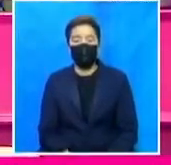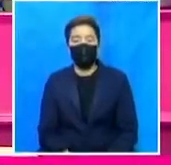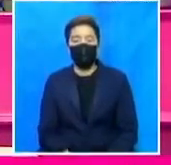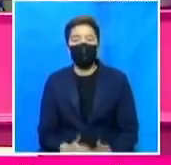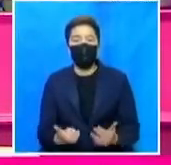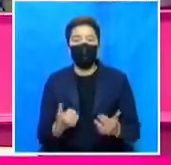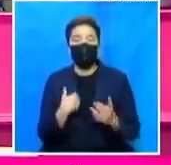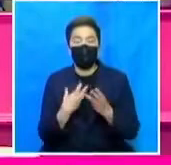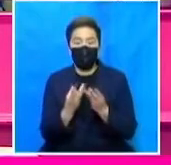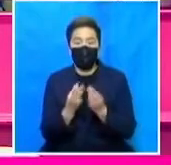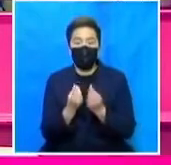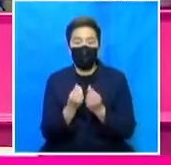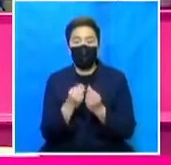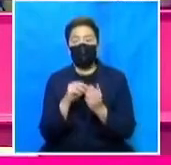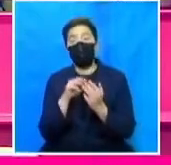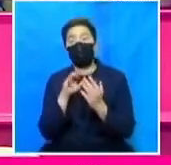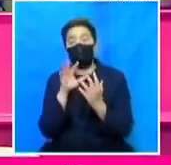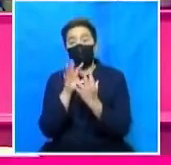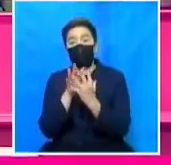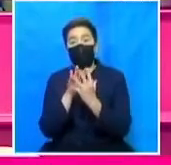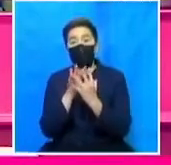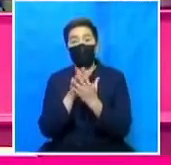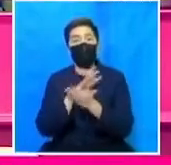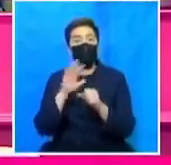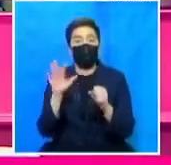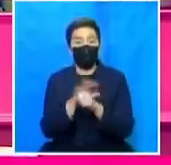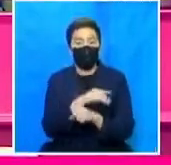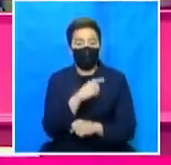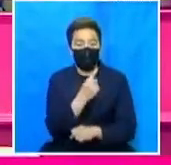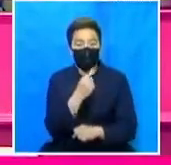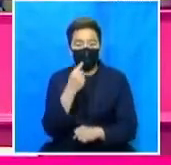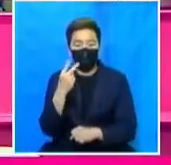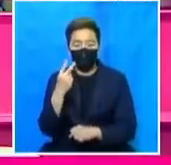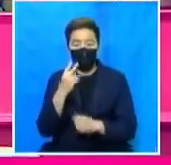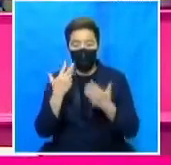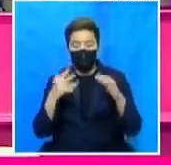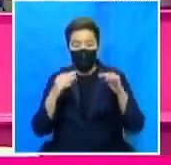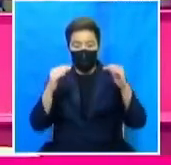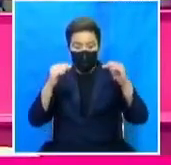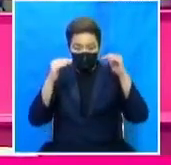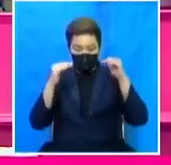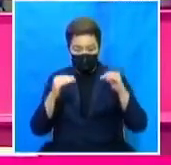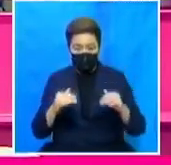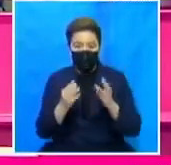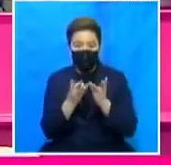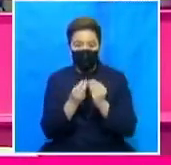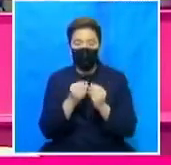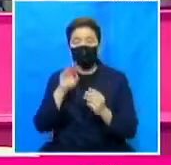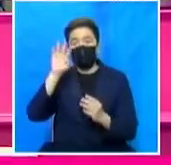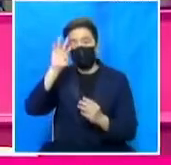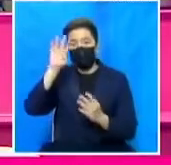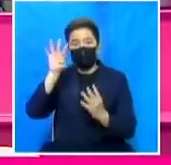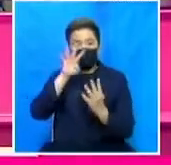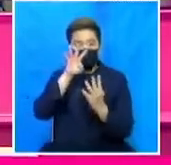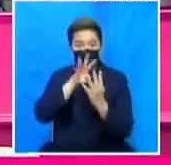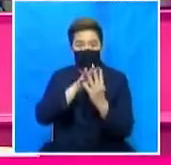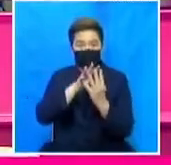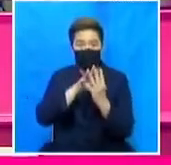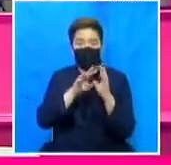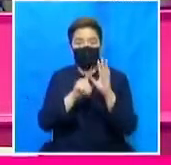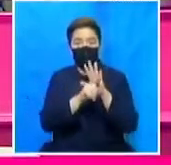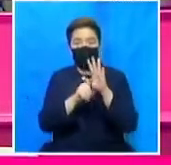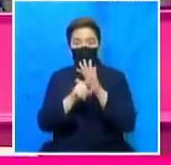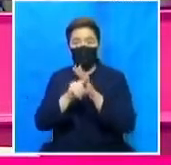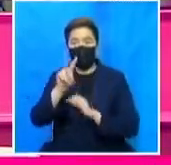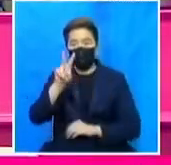ได้ทำการออกรางวัลอันดับเลขท้าย5ตัวครบทั้ง2ครั้งแล้วต่อไปจะทำการออกรางวัลอันดับเลขท้าย4ตัวออก2